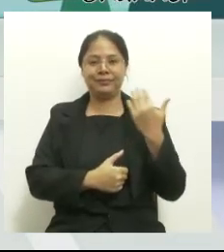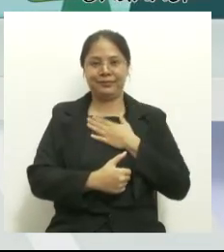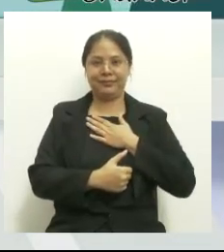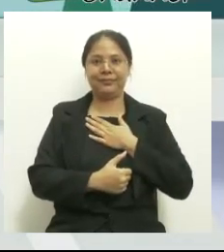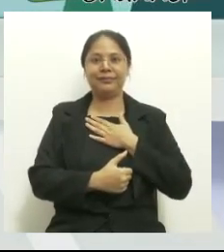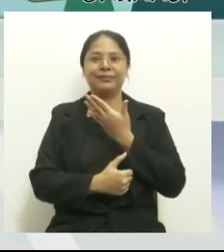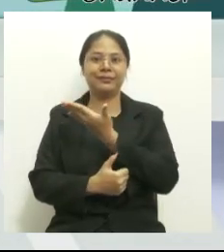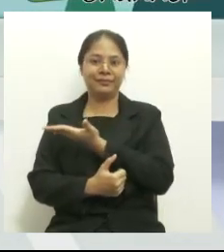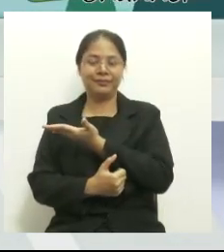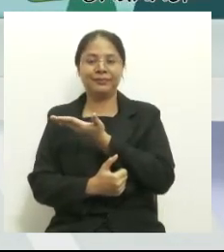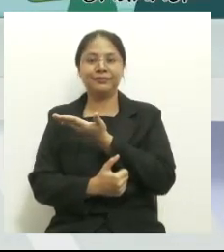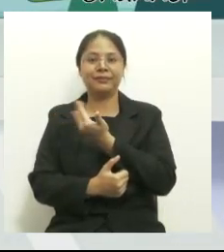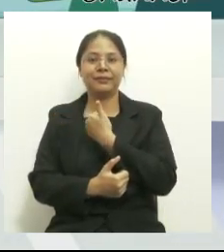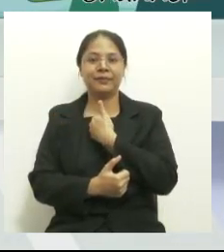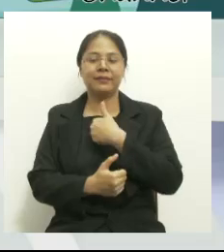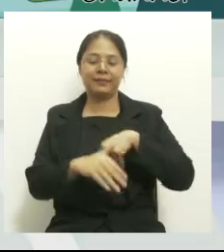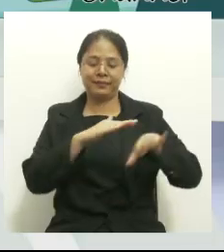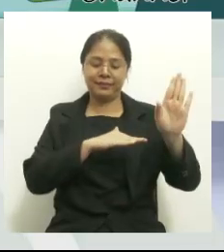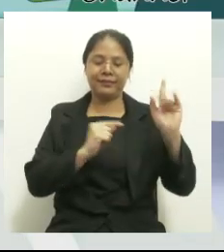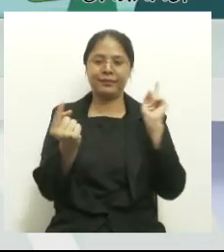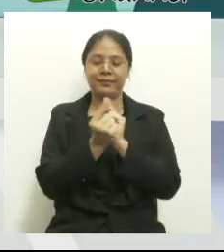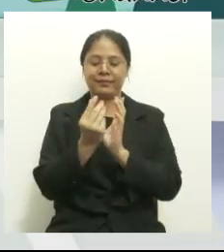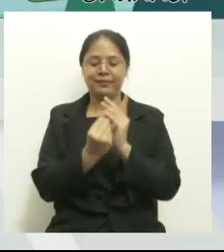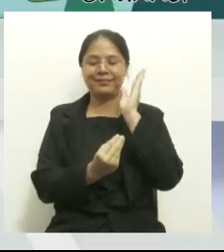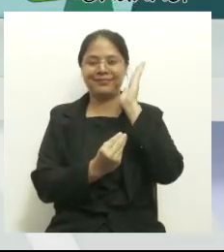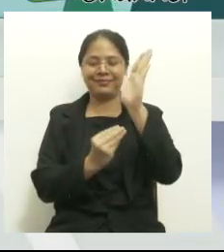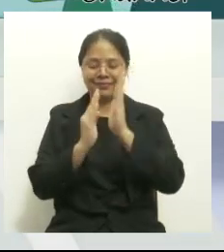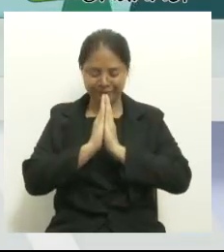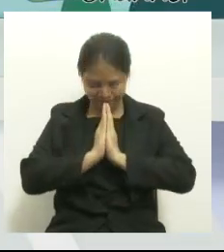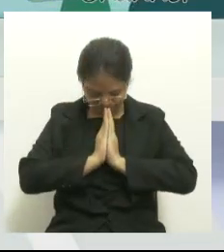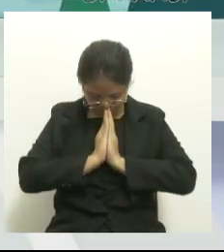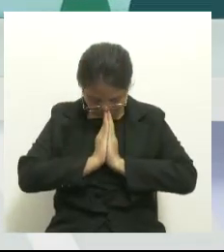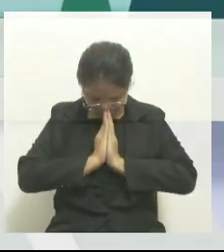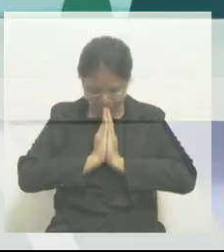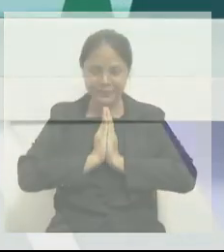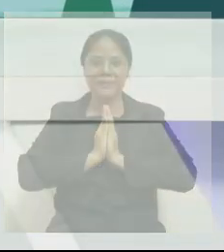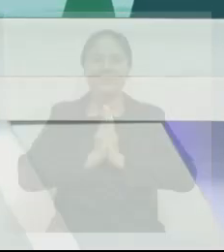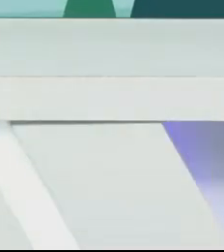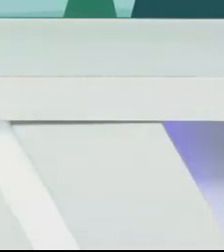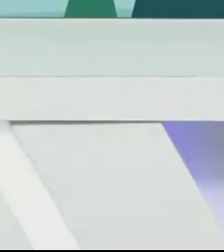และดิฉันสุชัญญาชมเทศต้องลาไปก่อนพบกันใหม่สัปดาห์หน้าสวัสดีค่ะ สวัสดีครับ